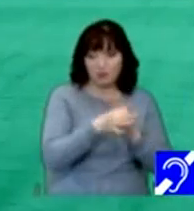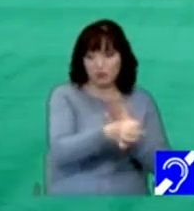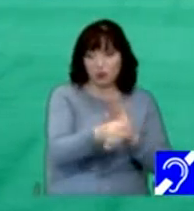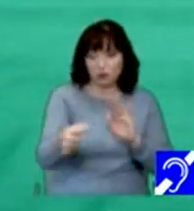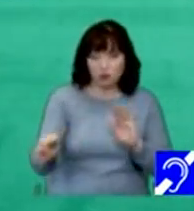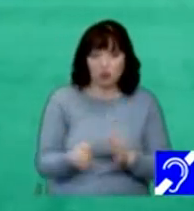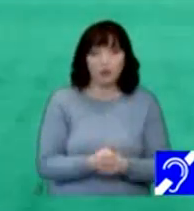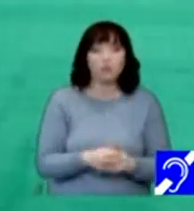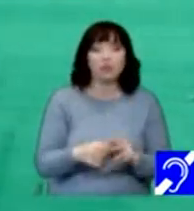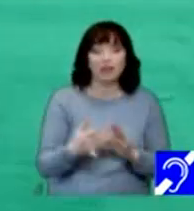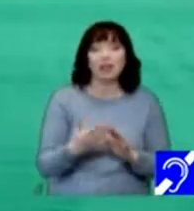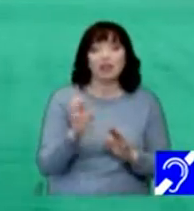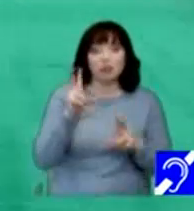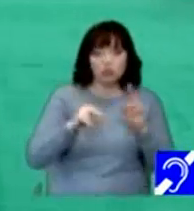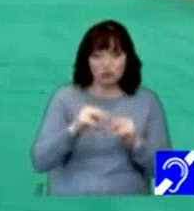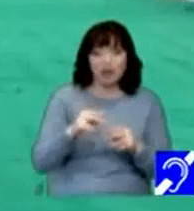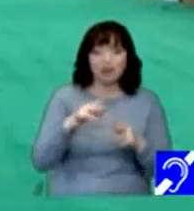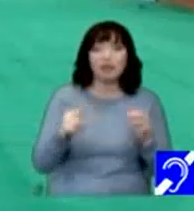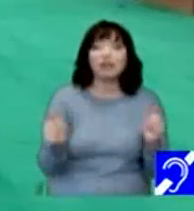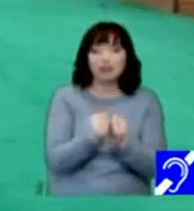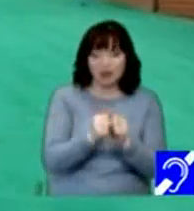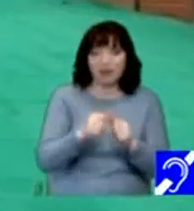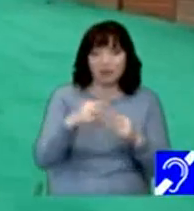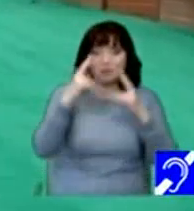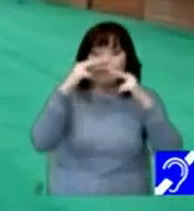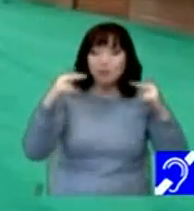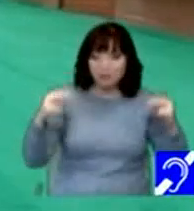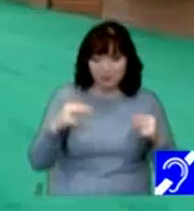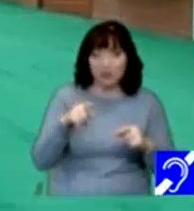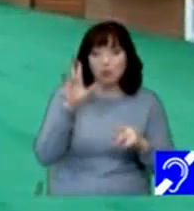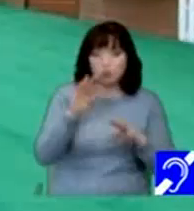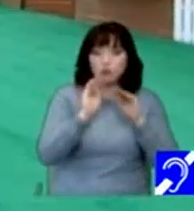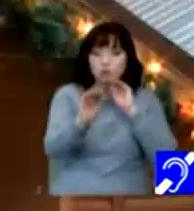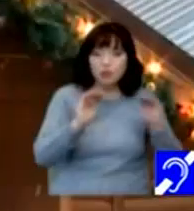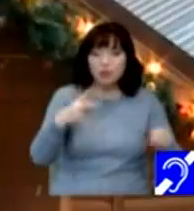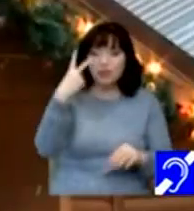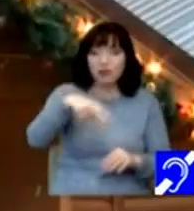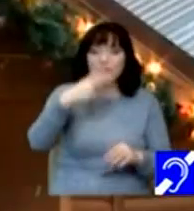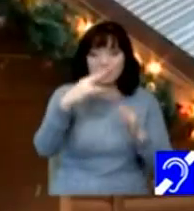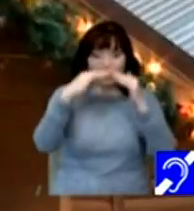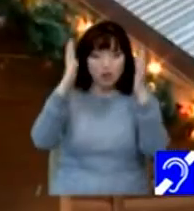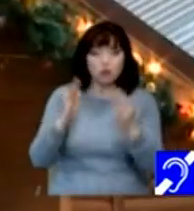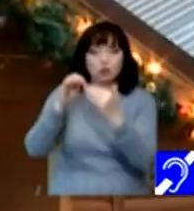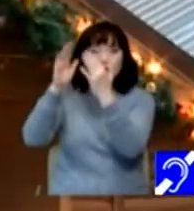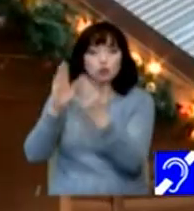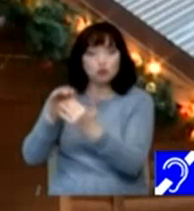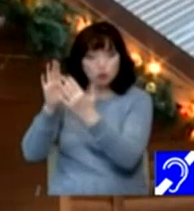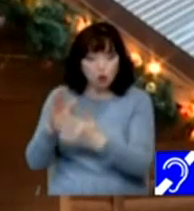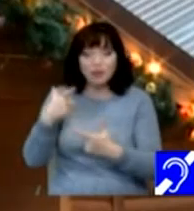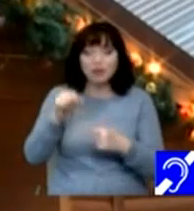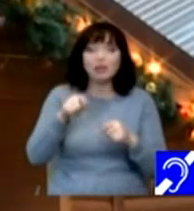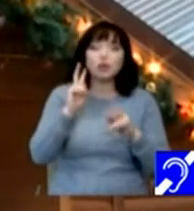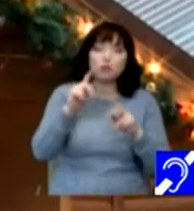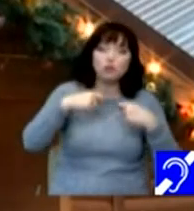În scoarul Palatului Național Nicolae Sulac, pregătirile sunt în toi. Aici vor fi amenajate 22 de căsuțe în care producătorii locali